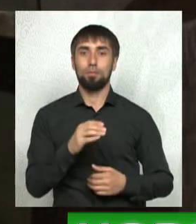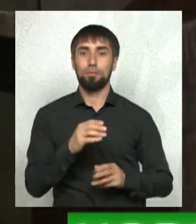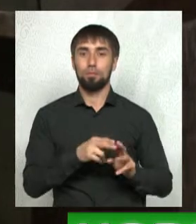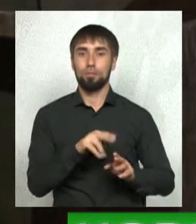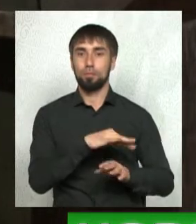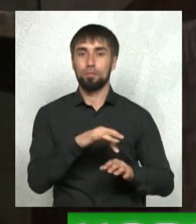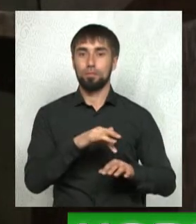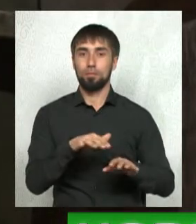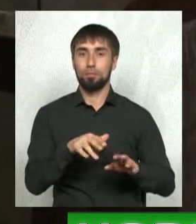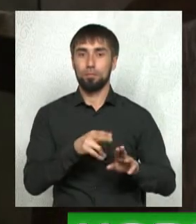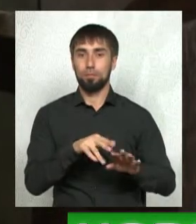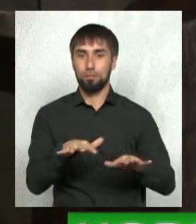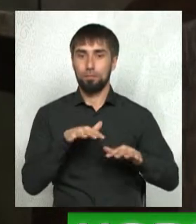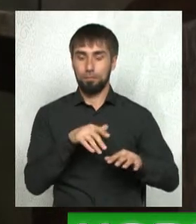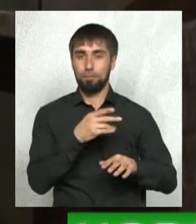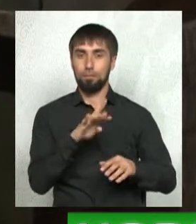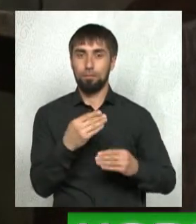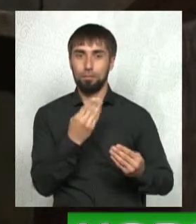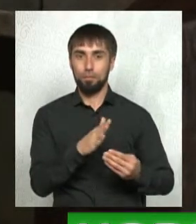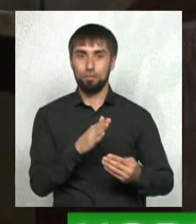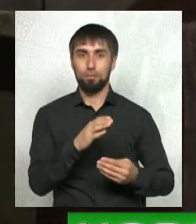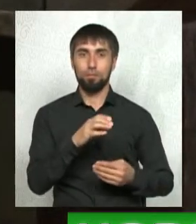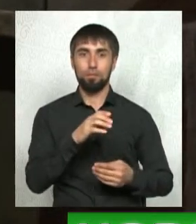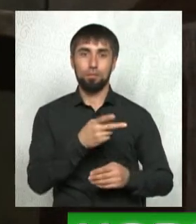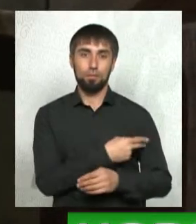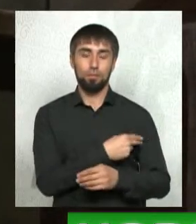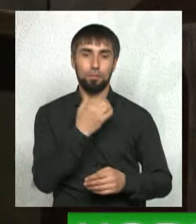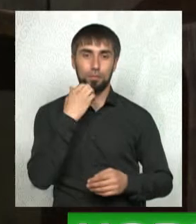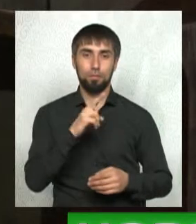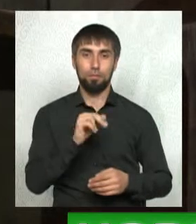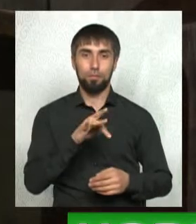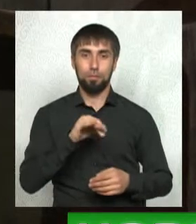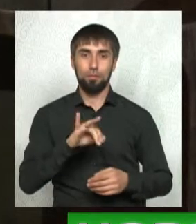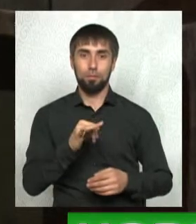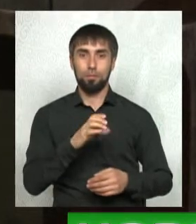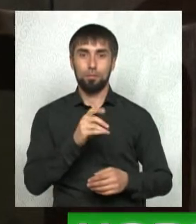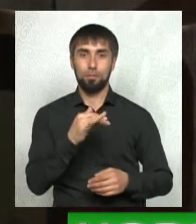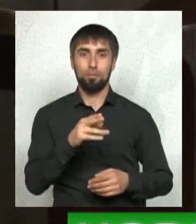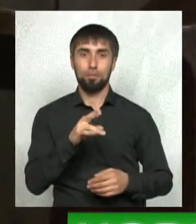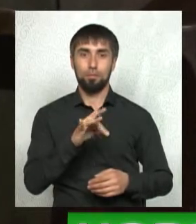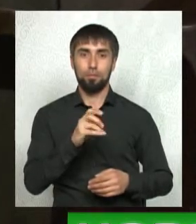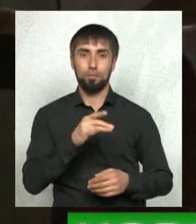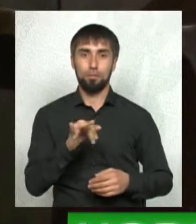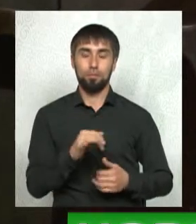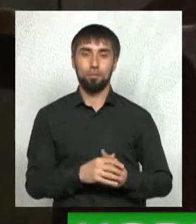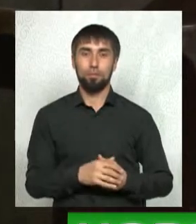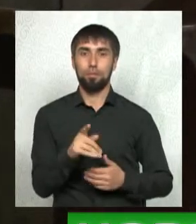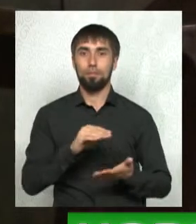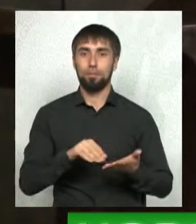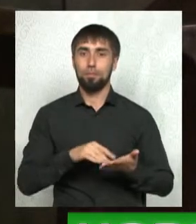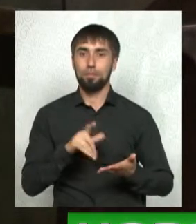мы повезем 2 спектакля. Это «Сказка старого Каркута» и «Седой древности». «Седой древности»